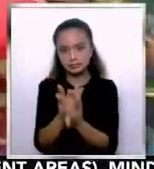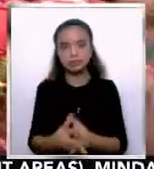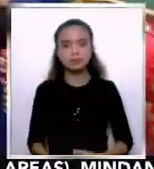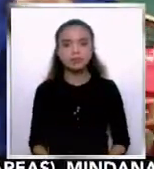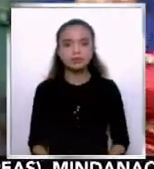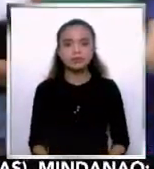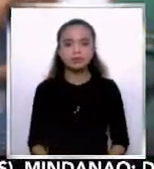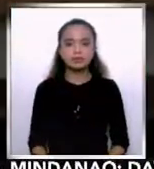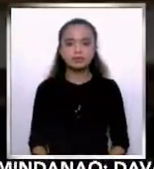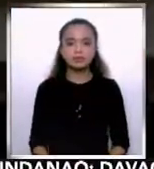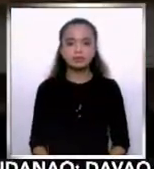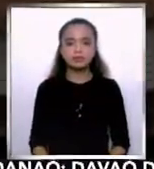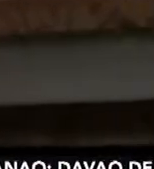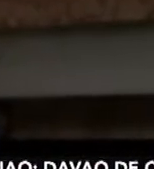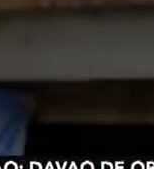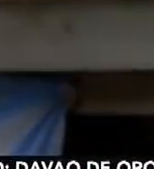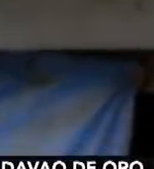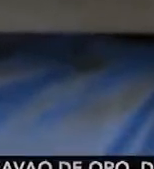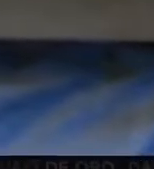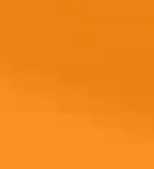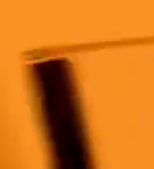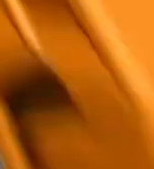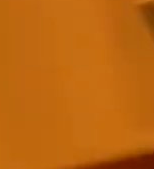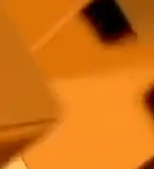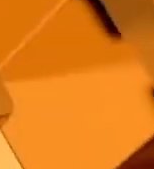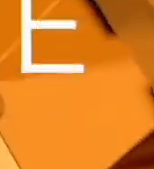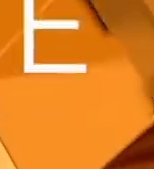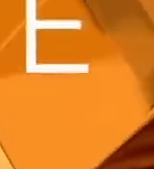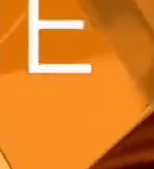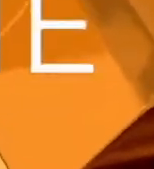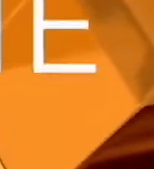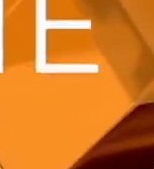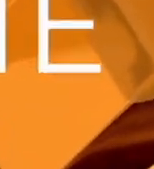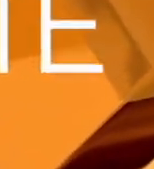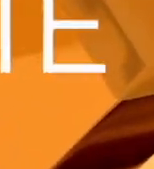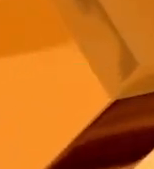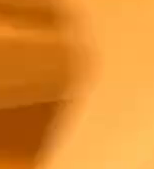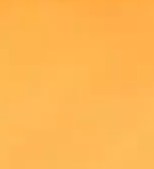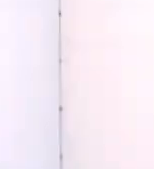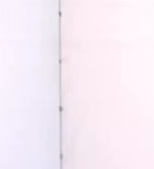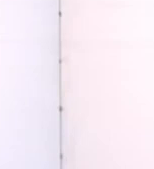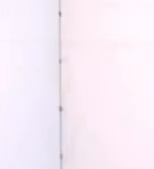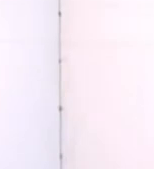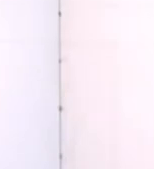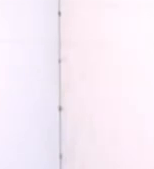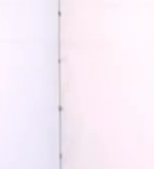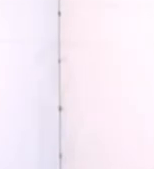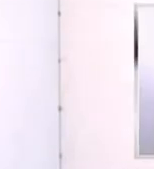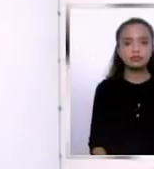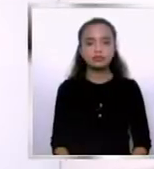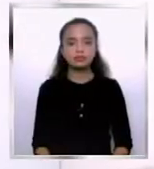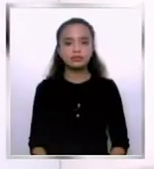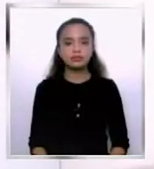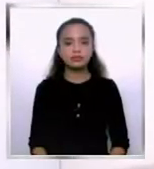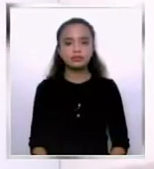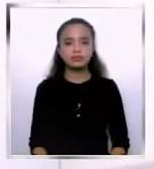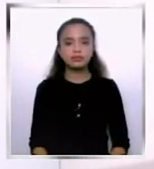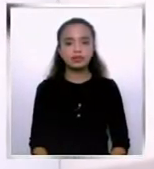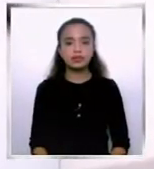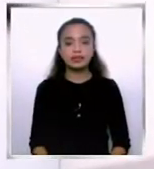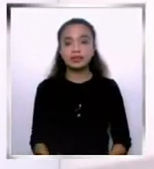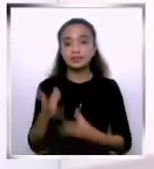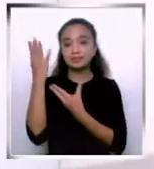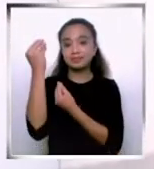nakatutok, 24 Oras. Chika Minute po mga kapuso at